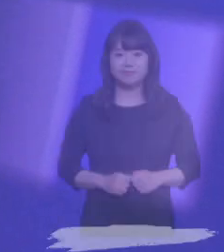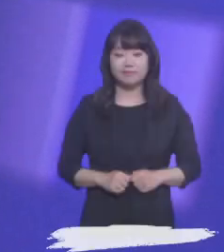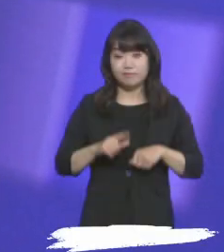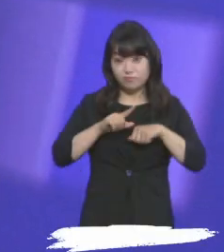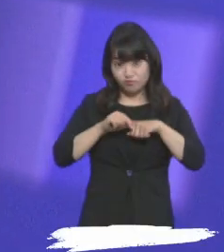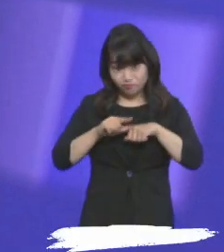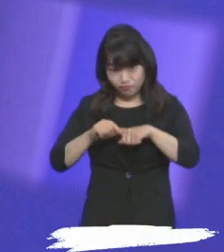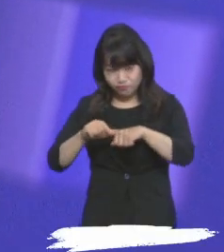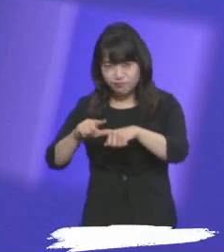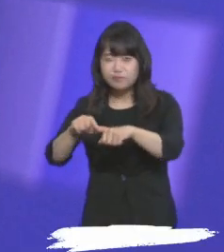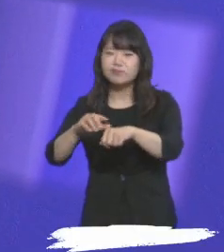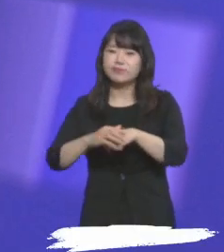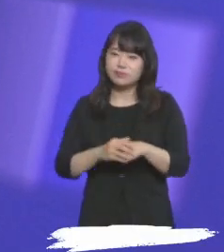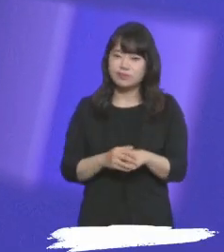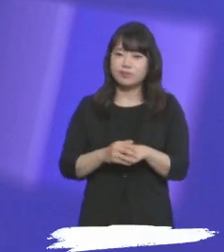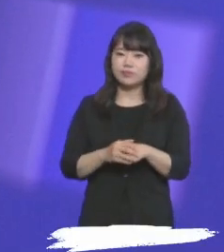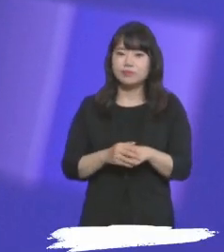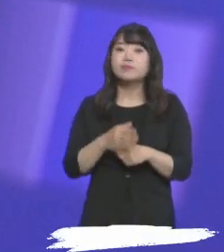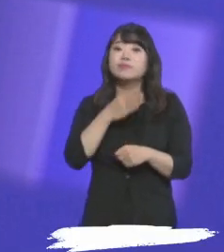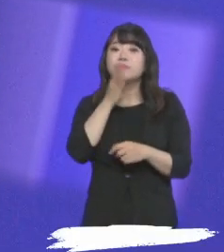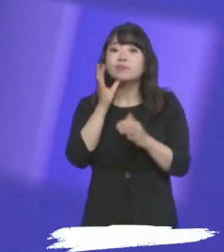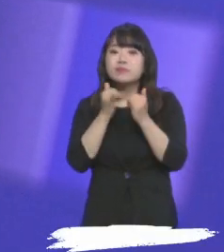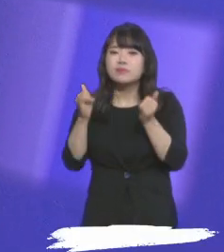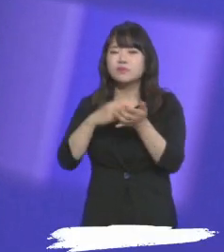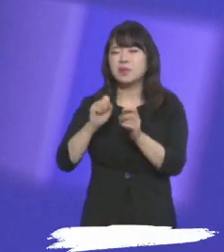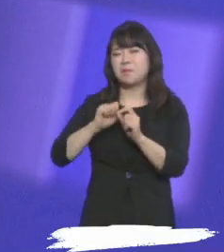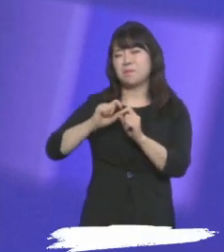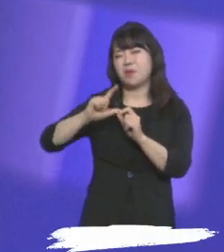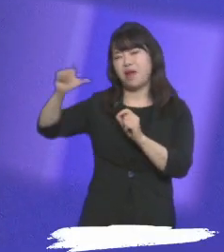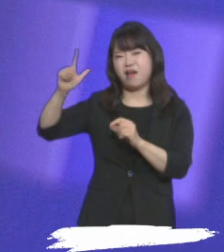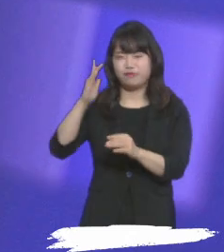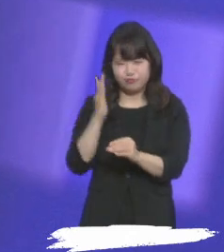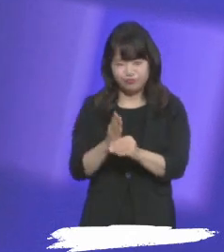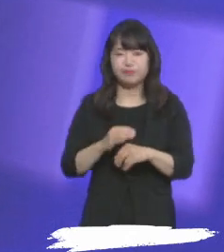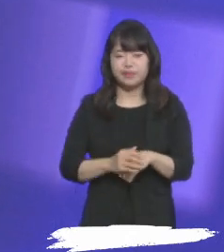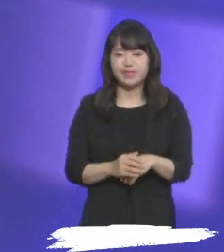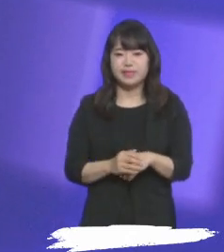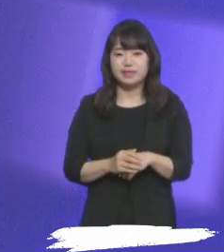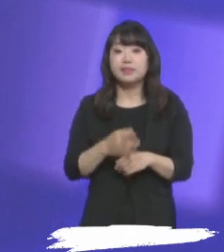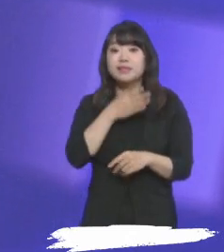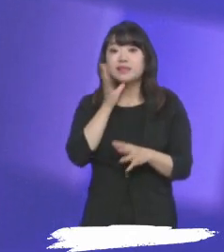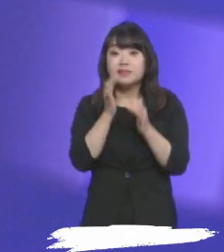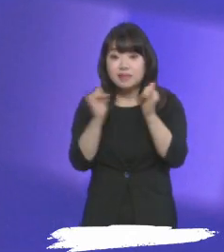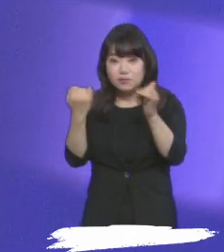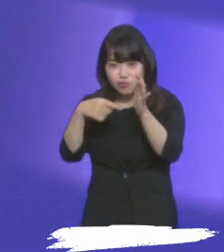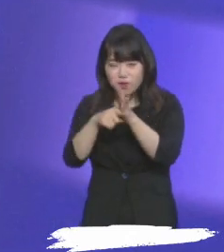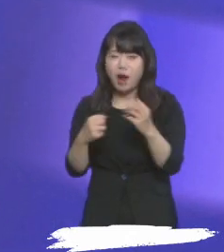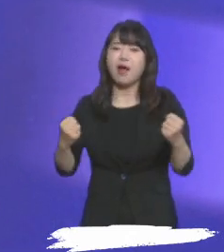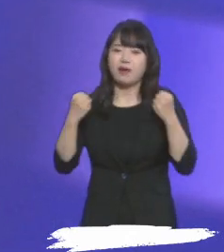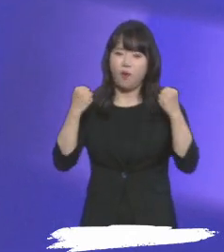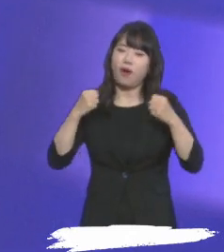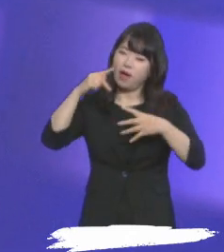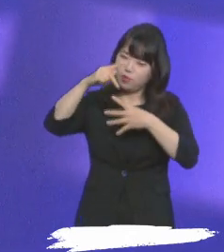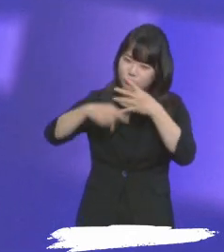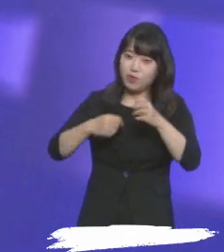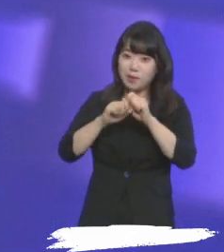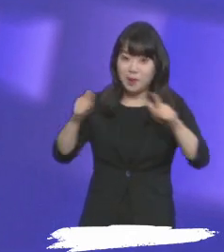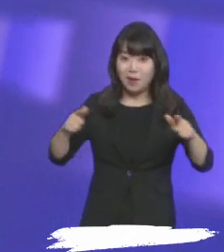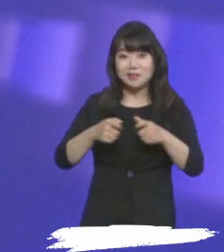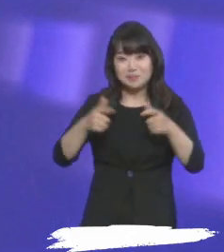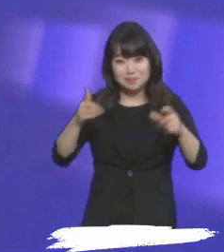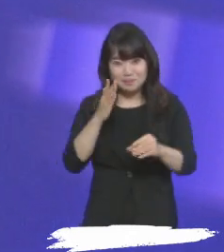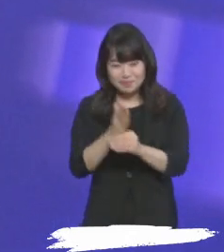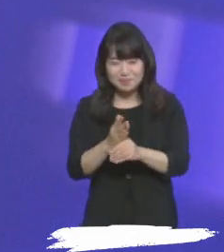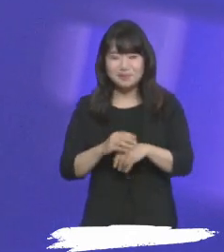시간이 지날수록 지역 노년층의 비중은 빠르게 늘어나고 있습니다. 그만큼 노인들을 위한 건강 프로그램도 다양해지고